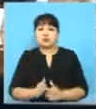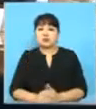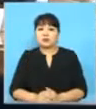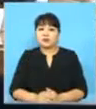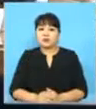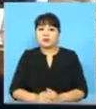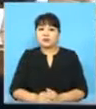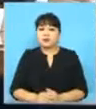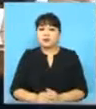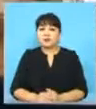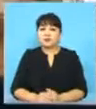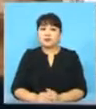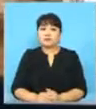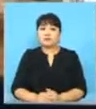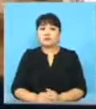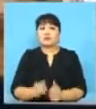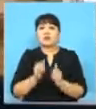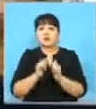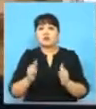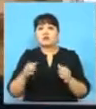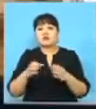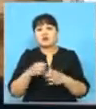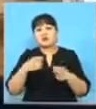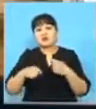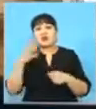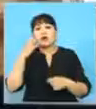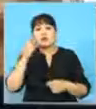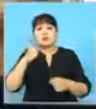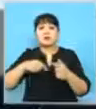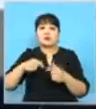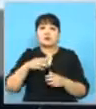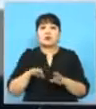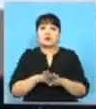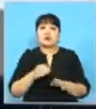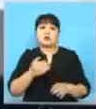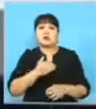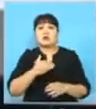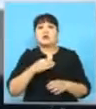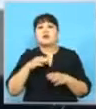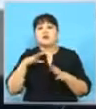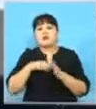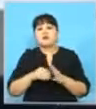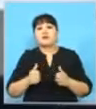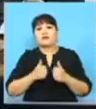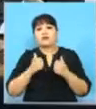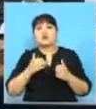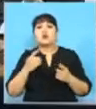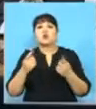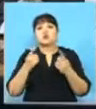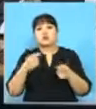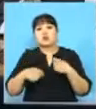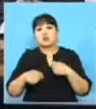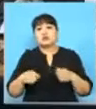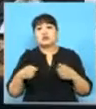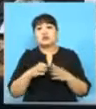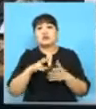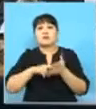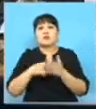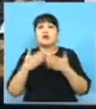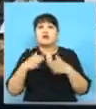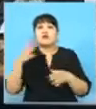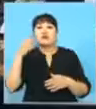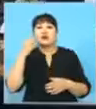приобретать и заключать договоры. В развитие сферы торговли алматинские предприниматели также намерены вносить весомый вклад. Крупнейшие торговые сети планируют